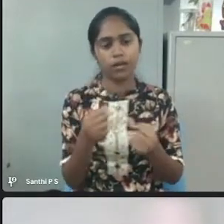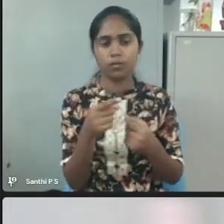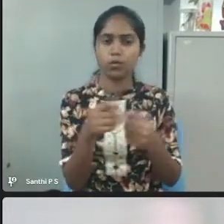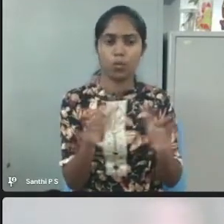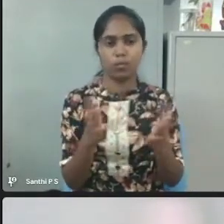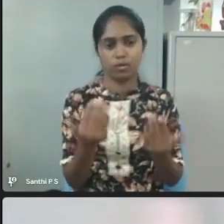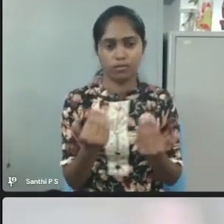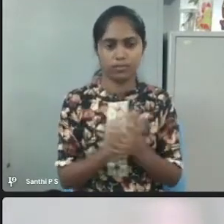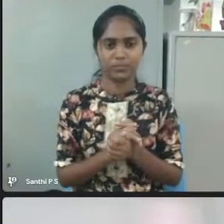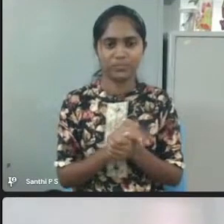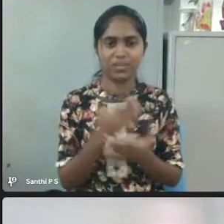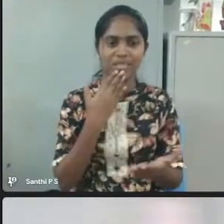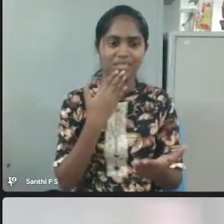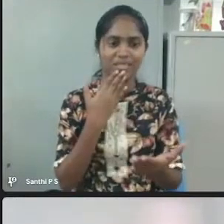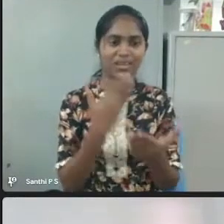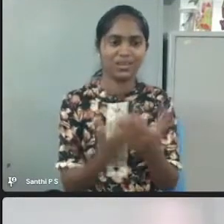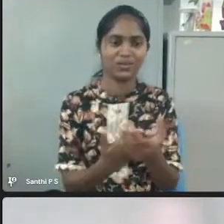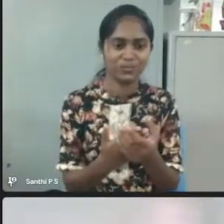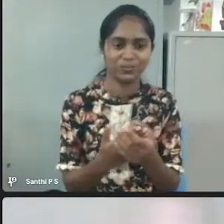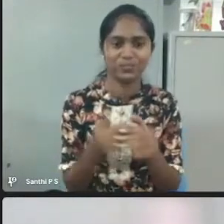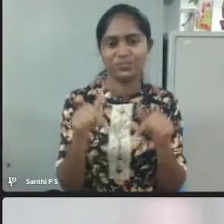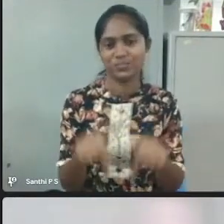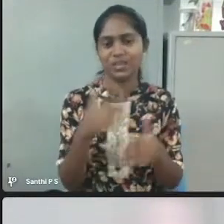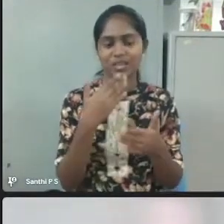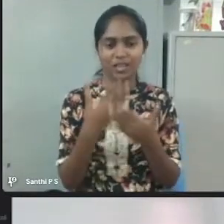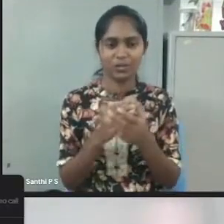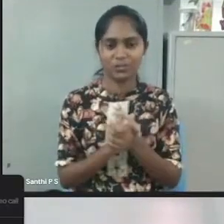ടോപ്പ് വെച്ചിരിക്കുന്നത്. എല്ലാവർക്കും നന്ദി.